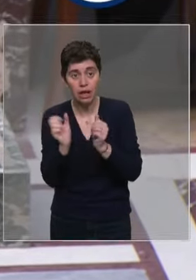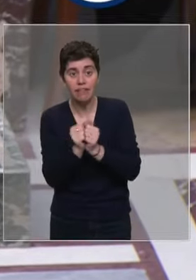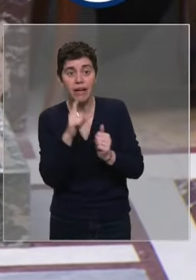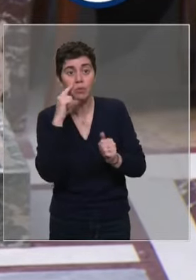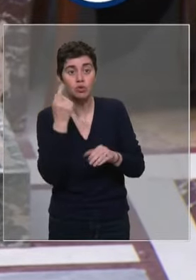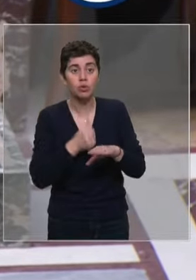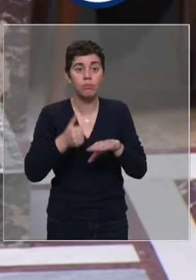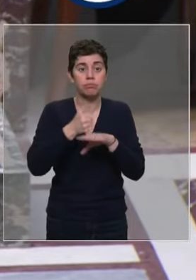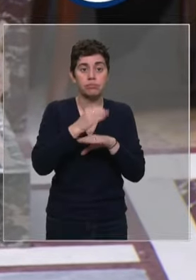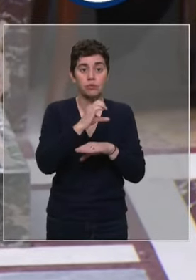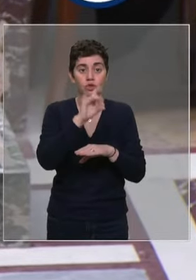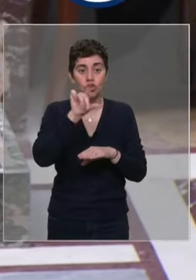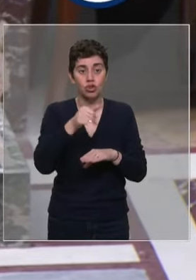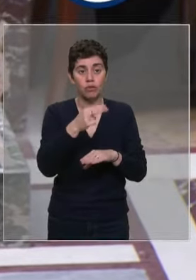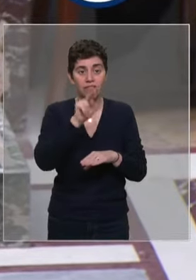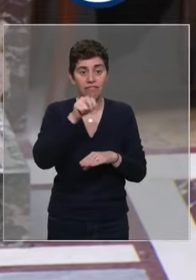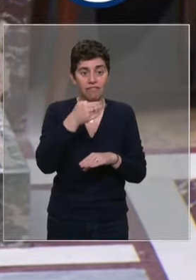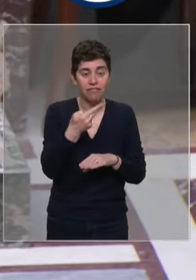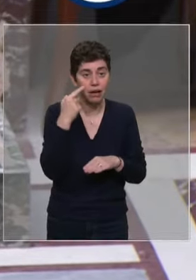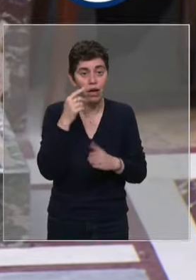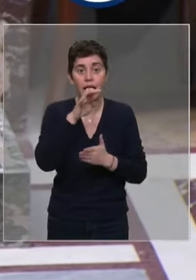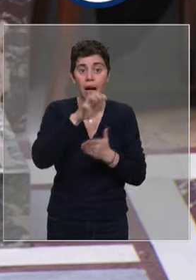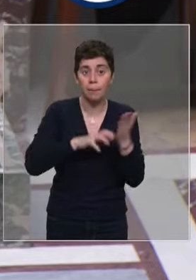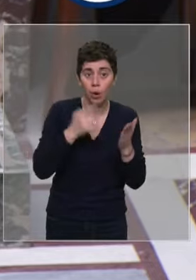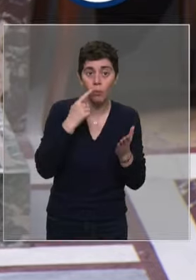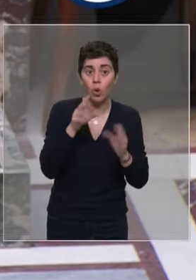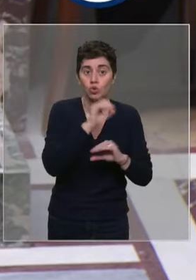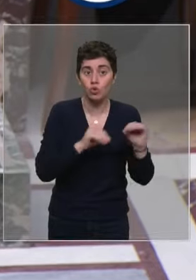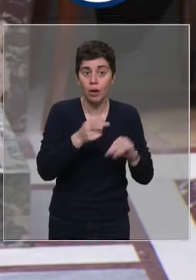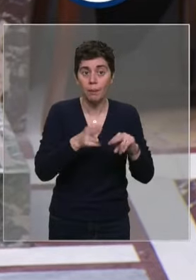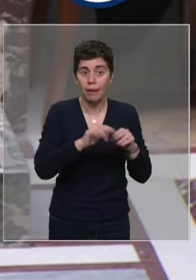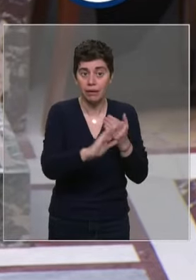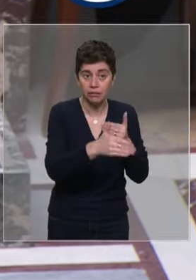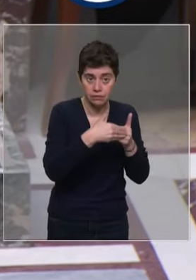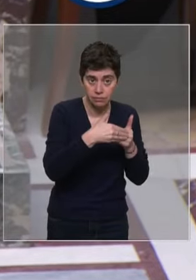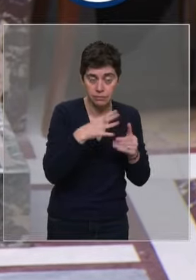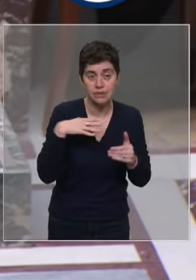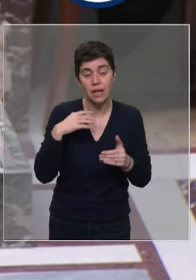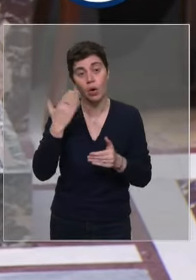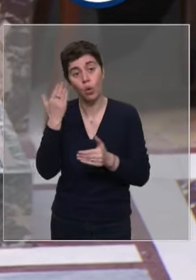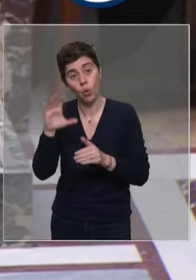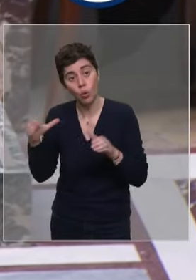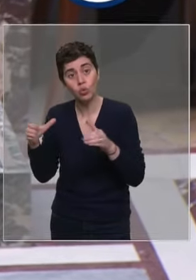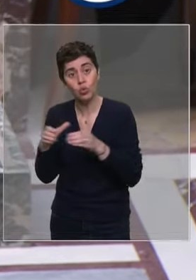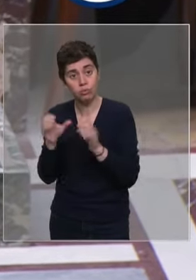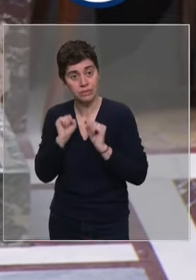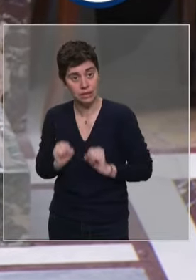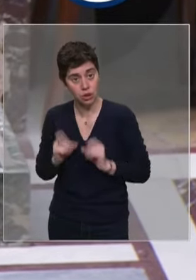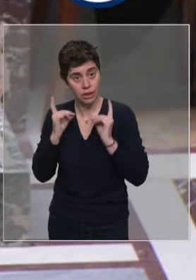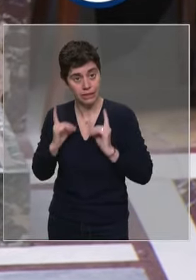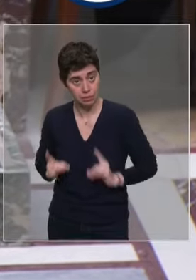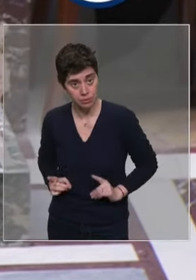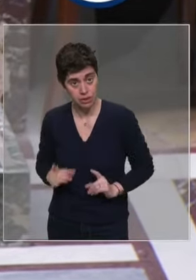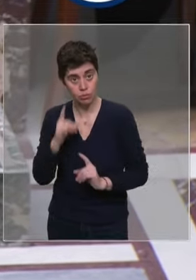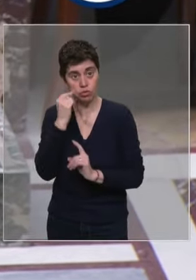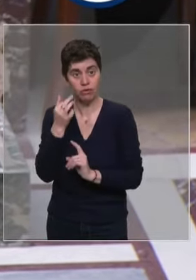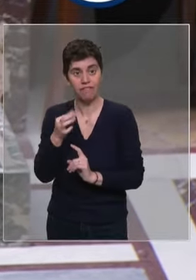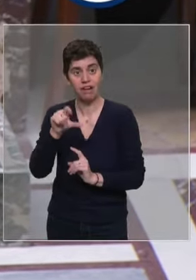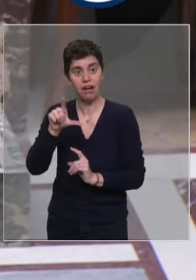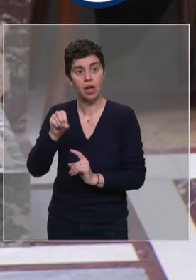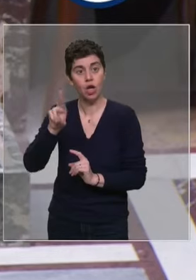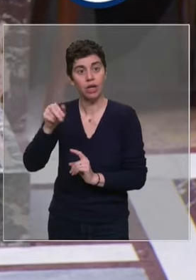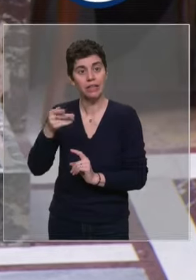le rapport sur les soins palliatifs. Je pense au groupe parlementaire qu'Olivier Falorni a accompagné et je